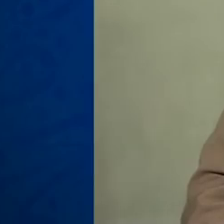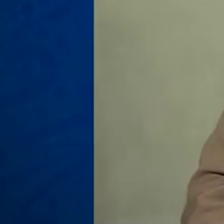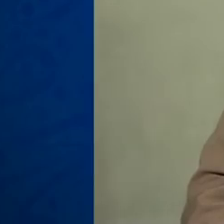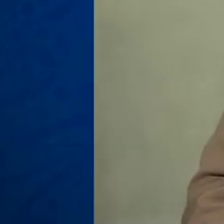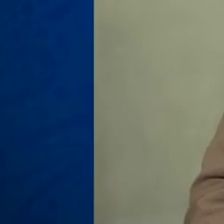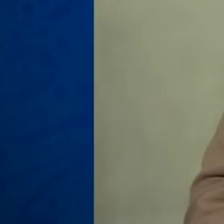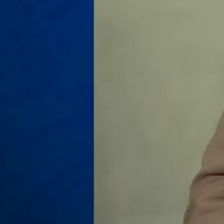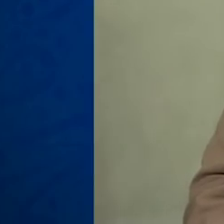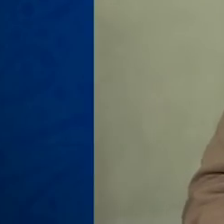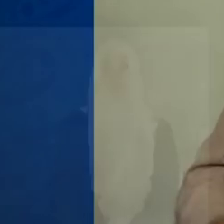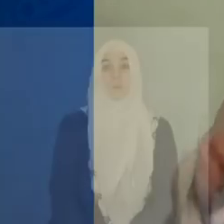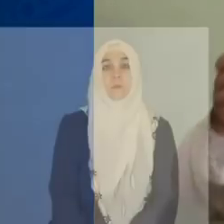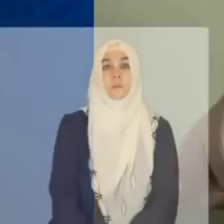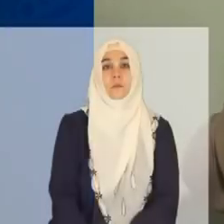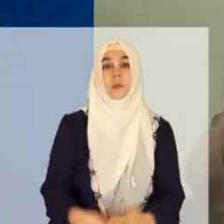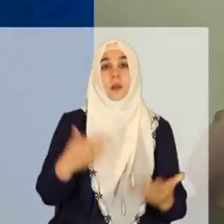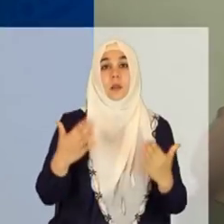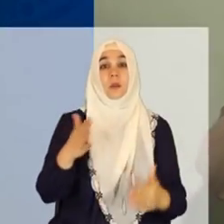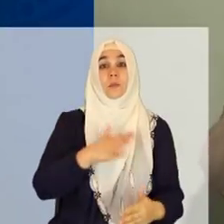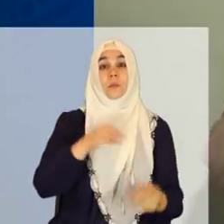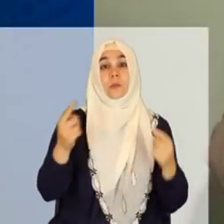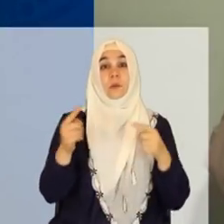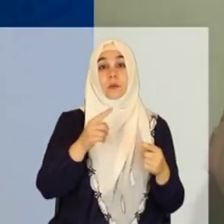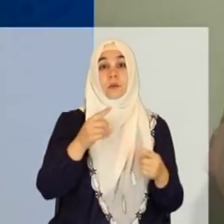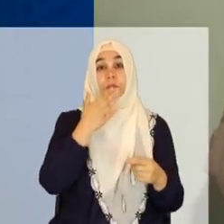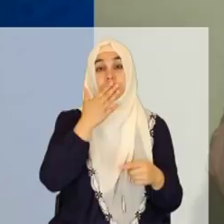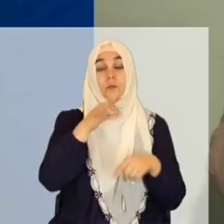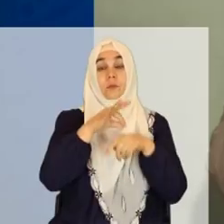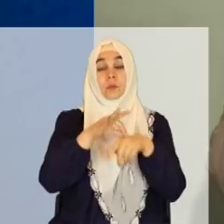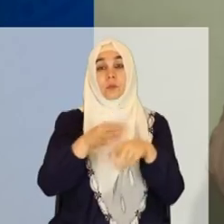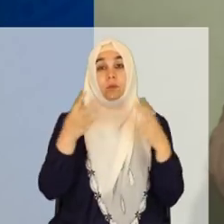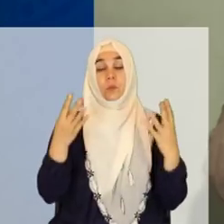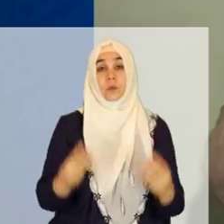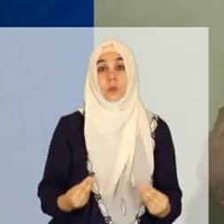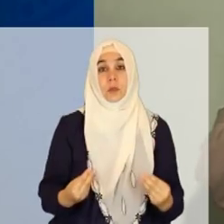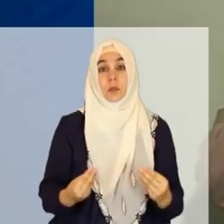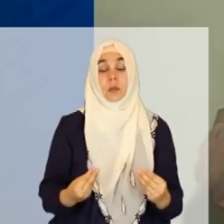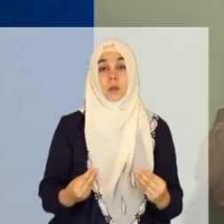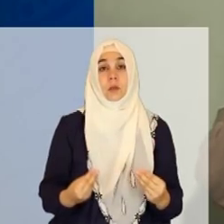sa'im." Agar biringizni roza tutgan kuni bo'lsa,